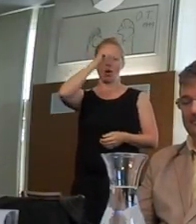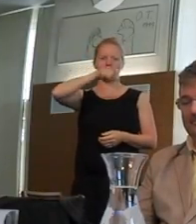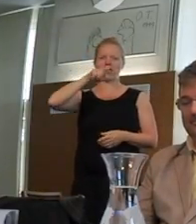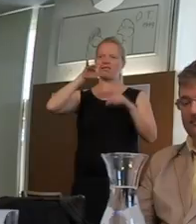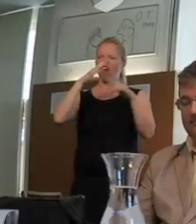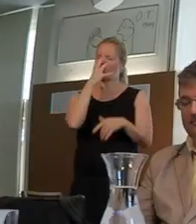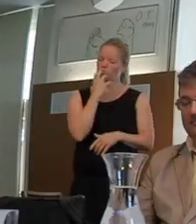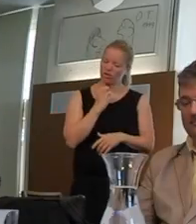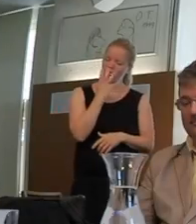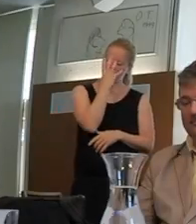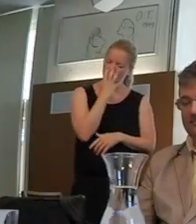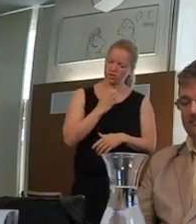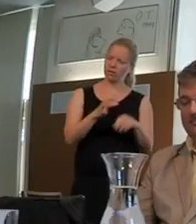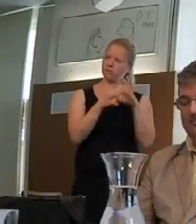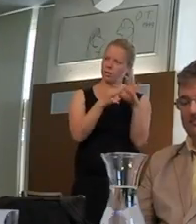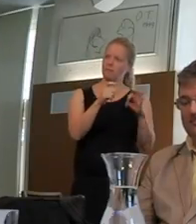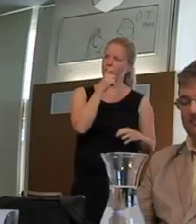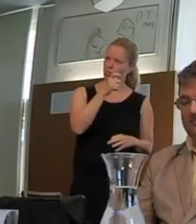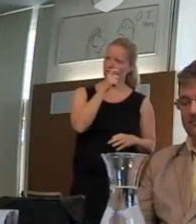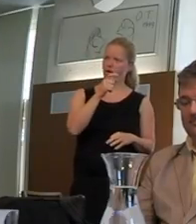ich, was Berufstätigkeit betrifft.